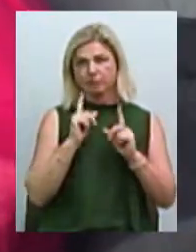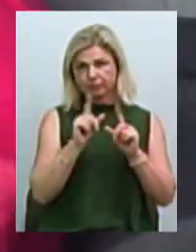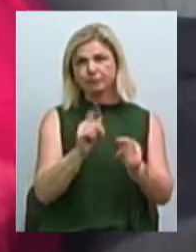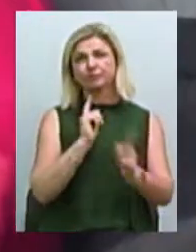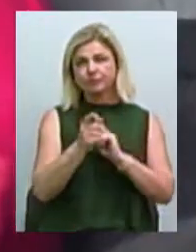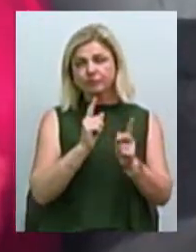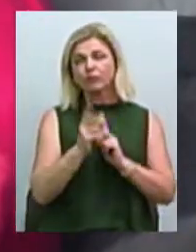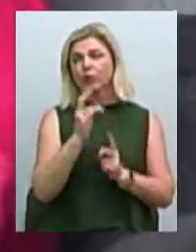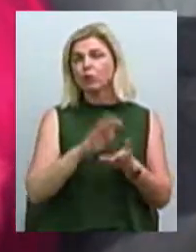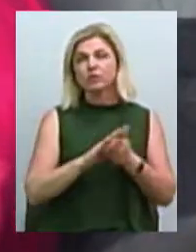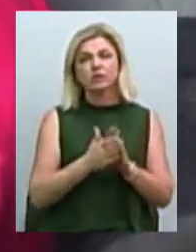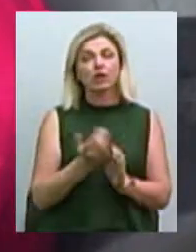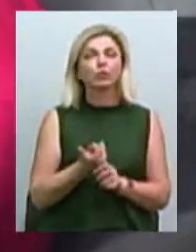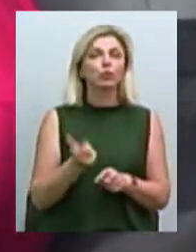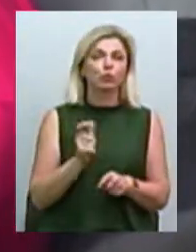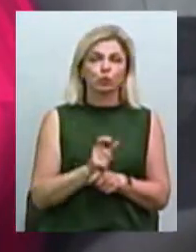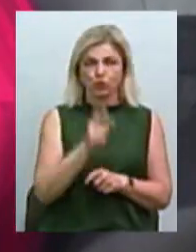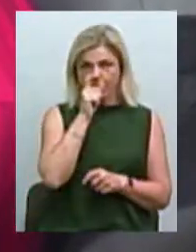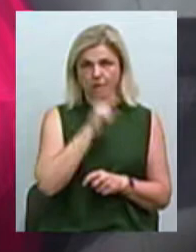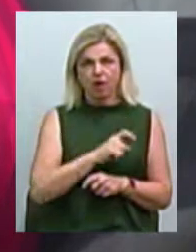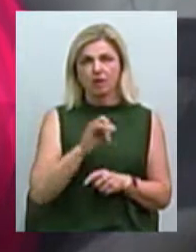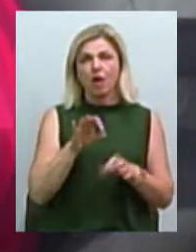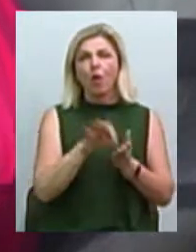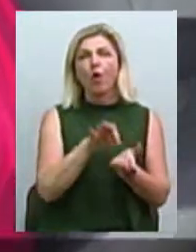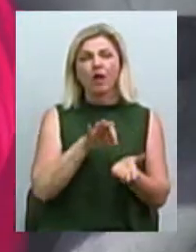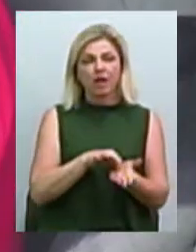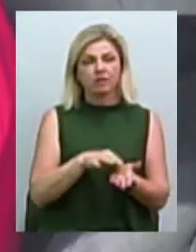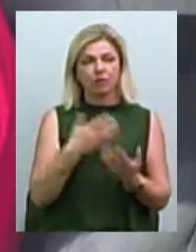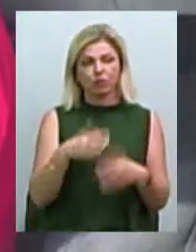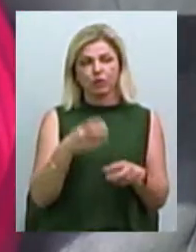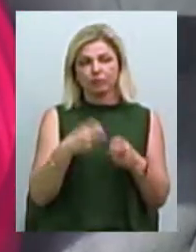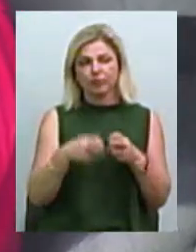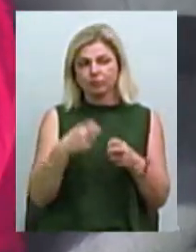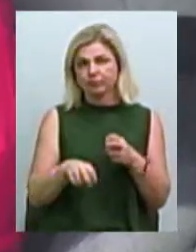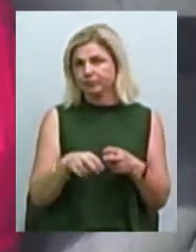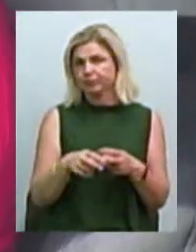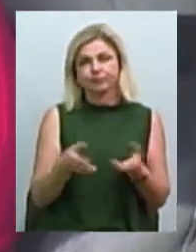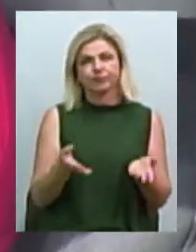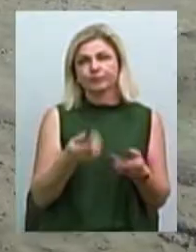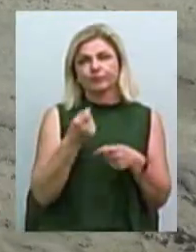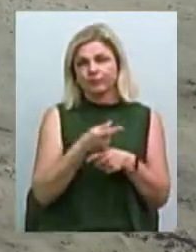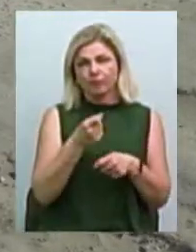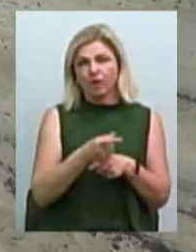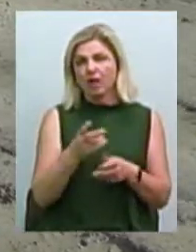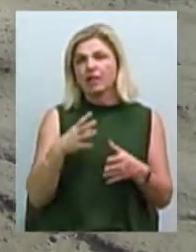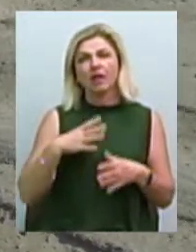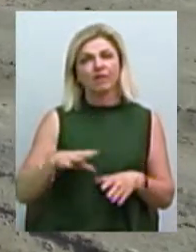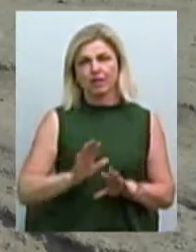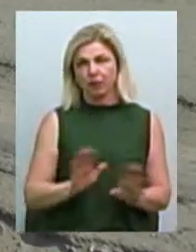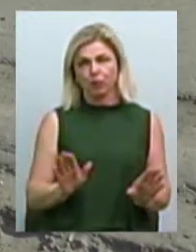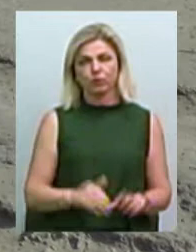Поломана ходова, все колеса, диски погнуті, колеса летять. Ходова не витримує.